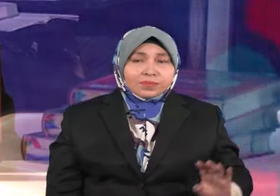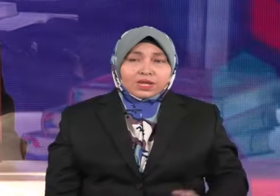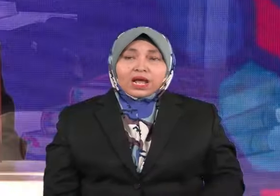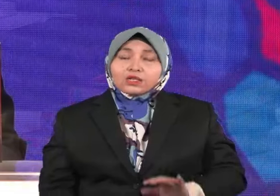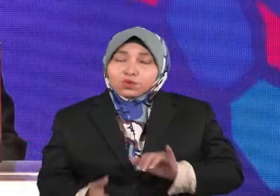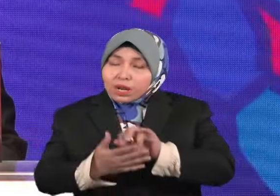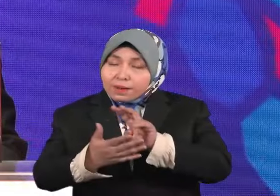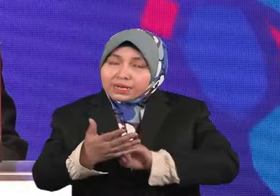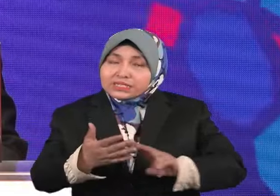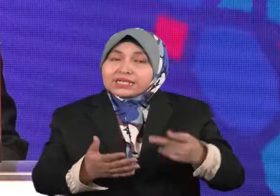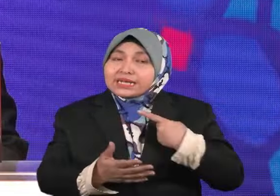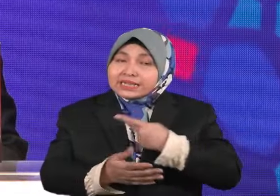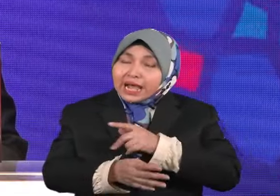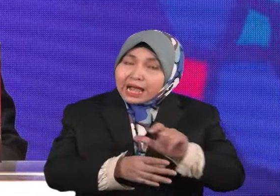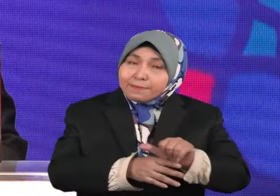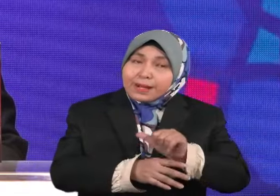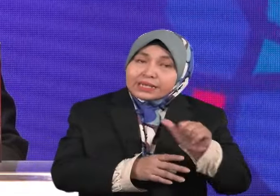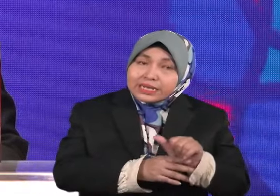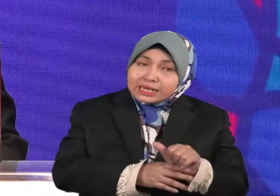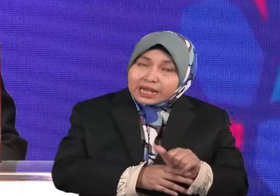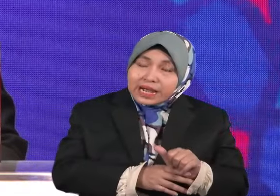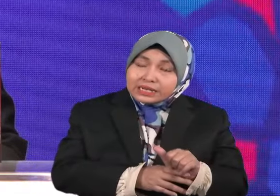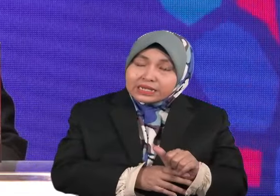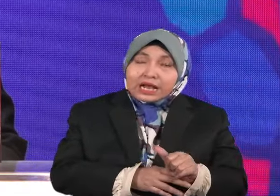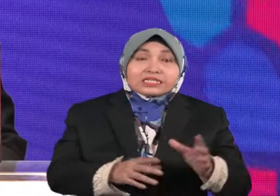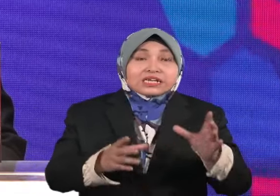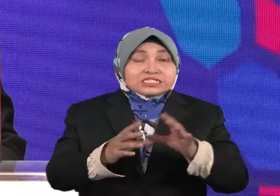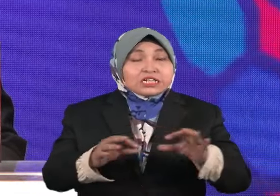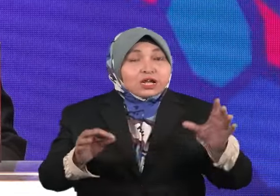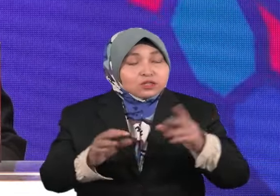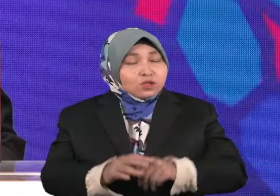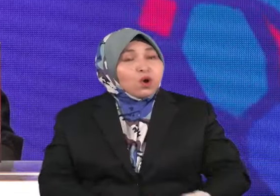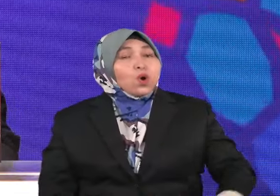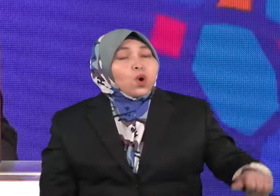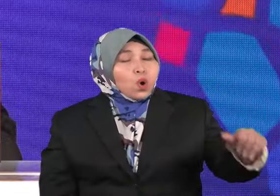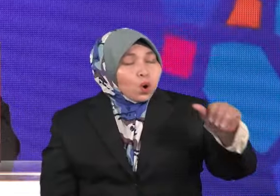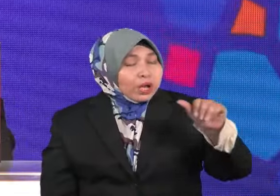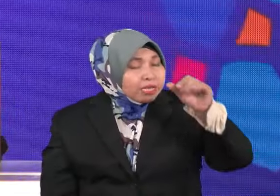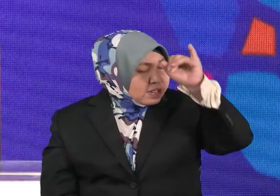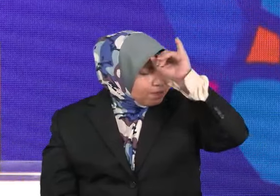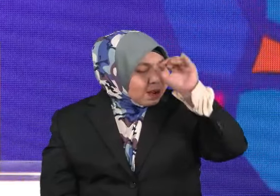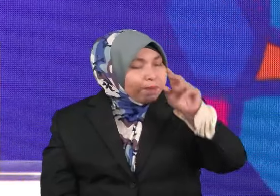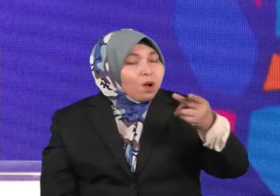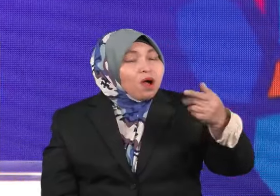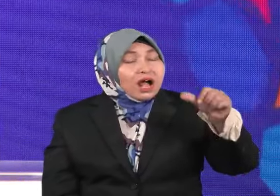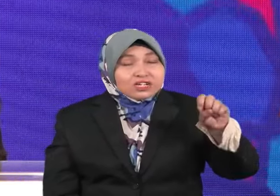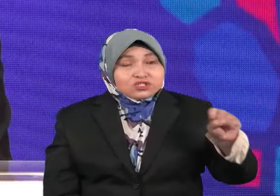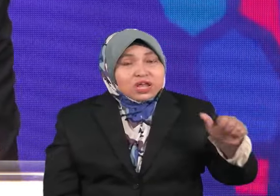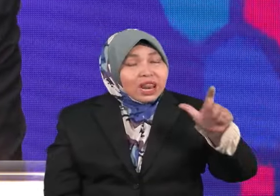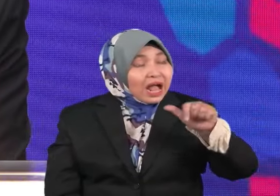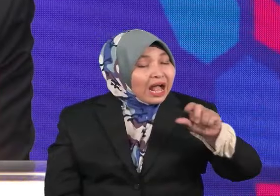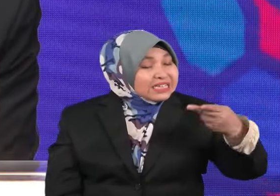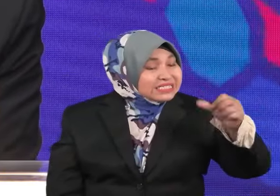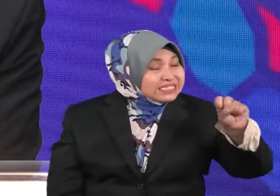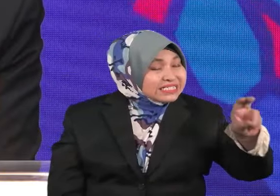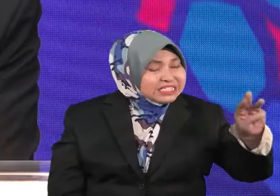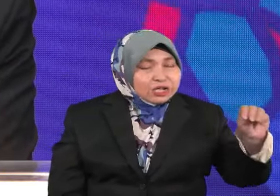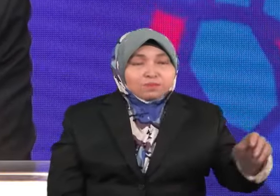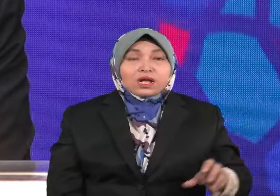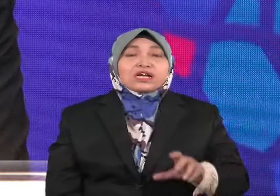Itulah bacaan yang kita amalkan, riwayat imam kita, Imam Hafs An-Asim. Adapun ada imam yang baca dengan idgham